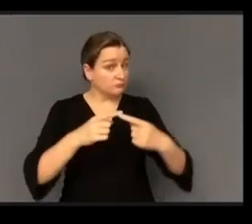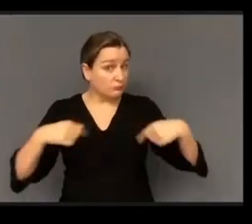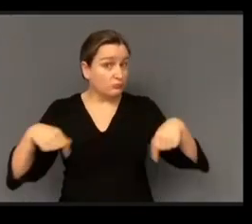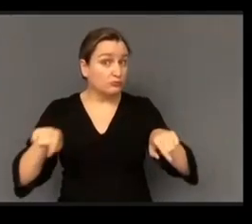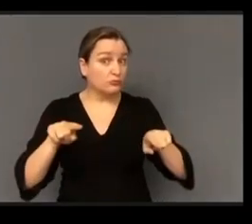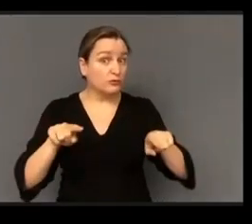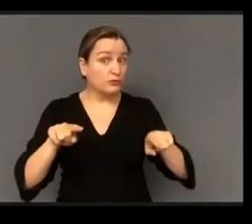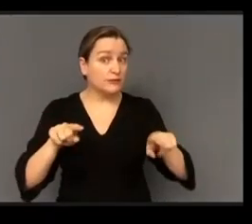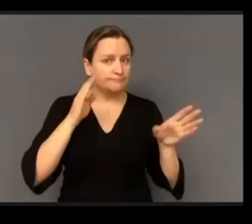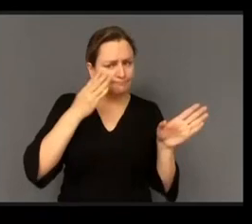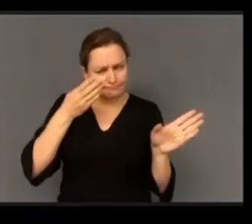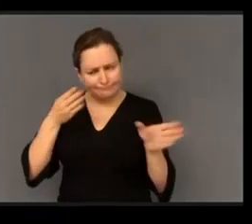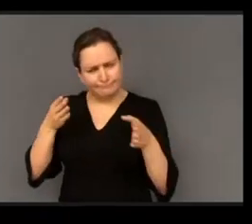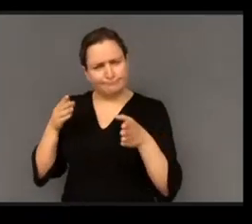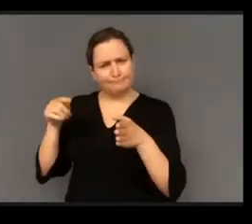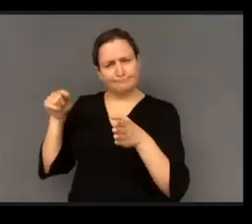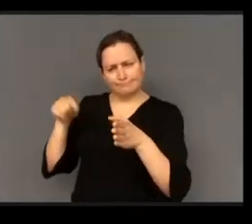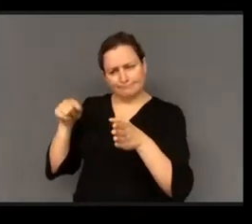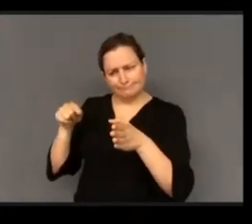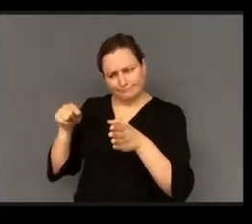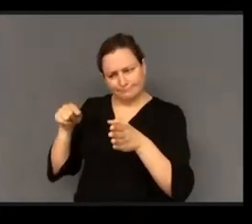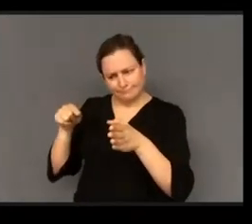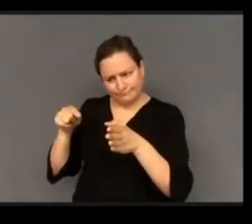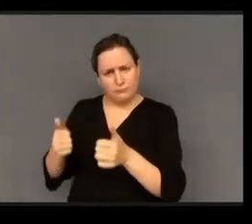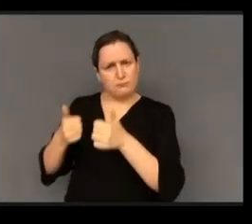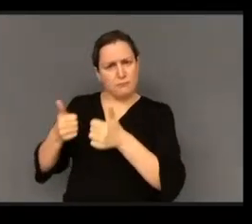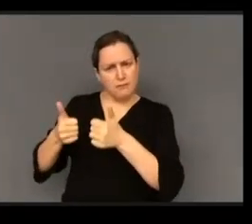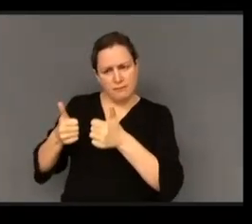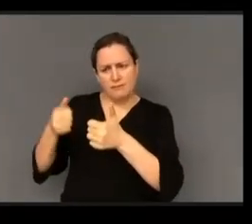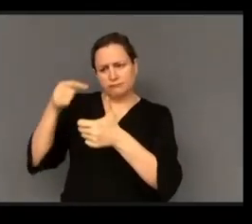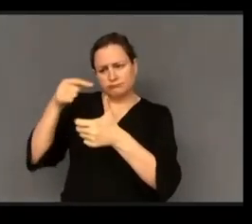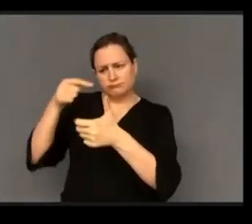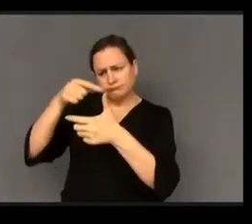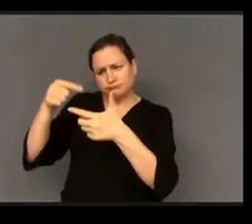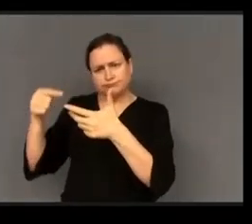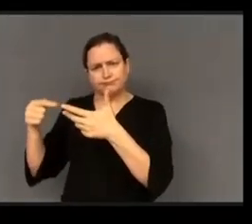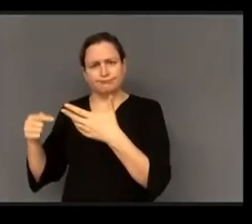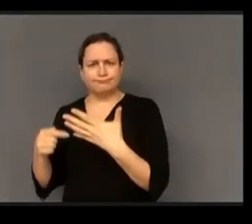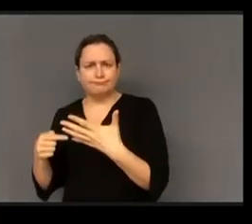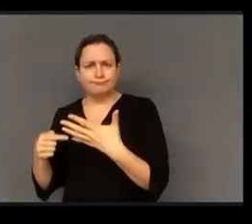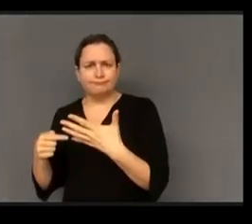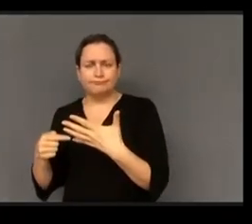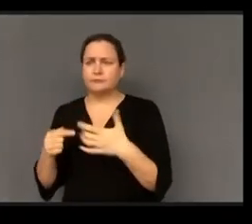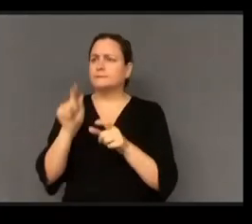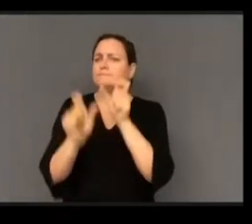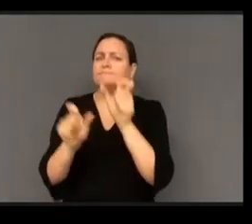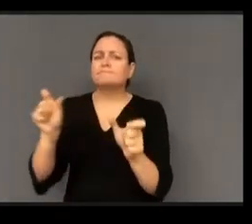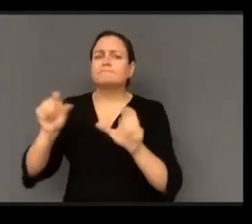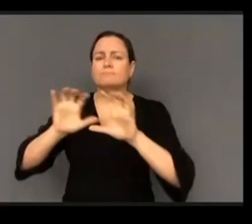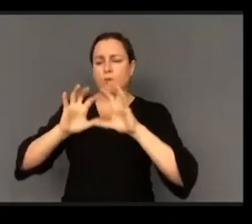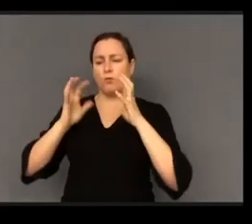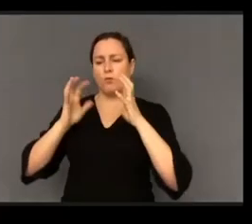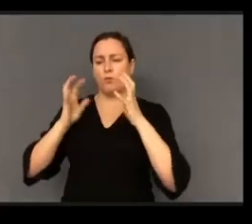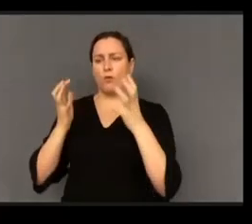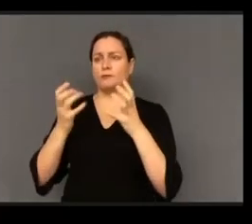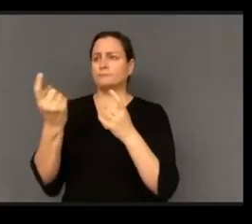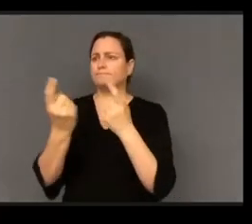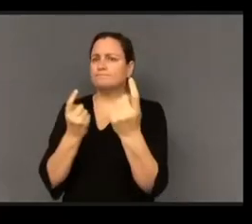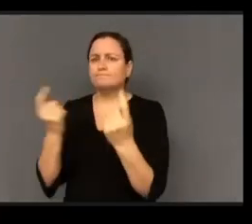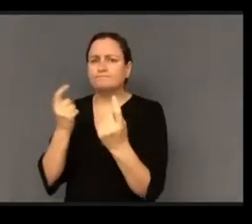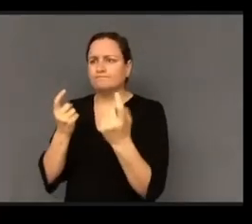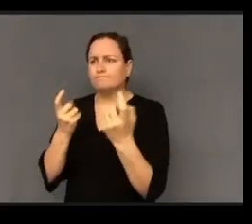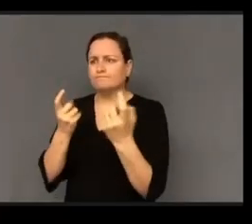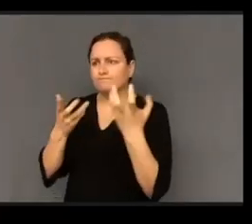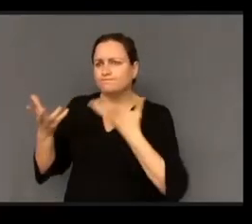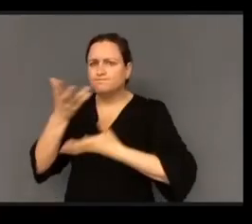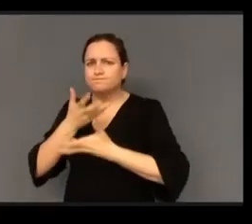能够让互联网的益处得到最大化的发挥，让它的副作用呢得到最好的管控。通